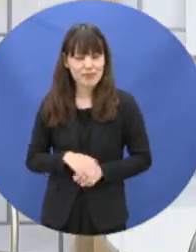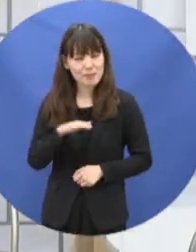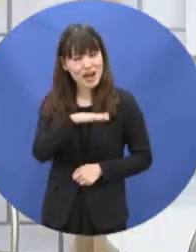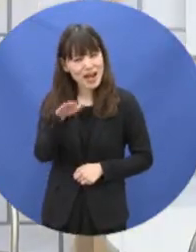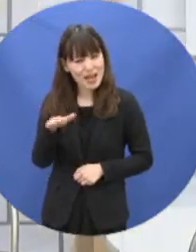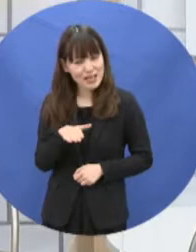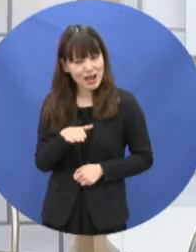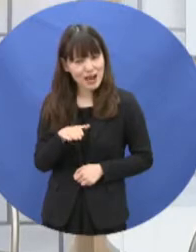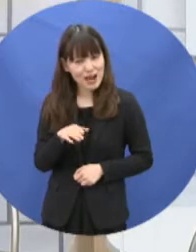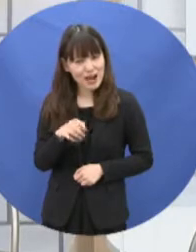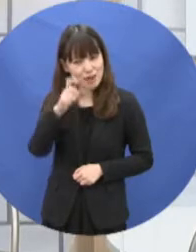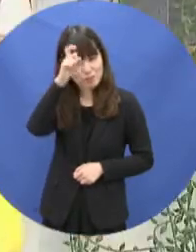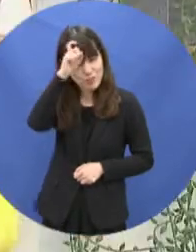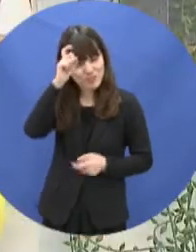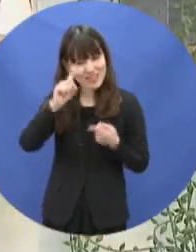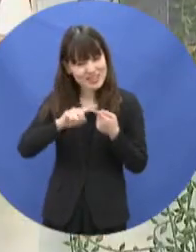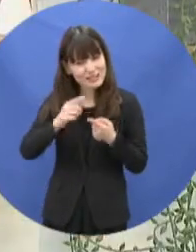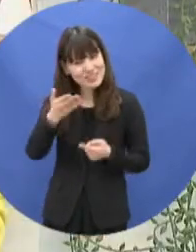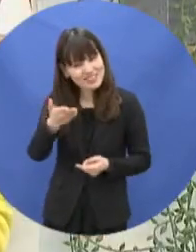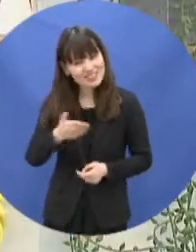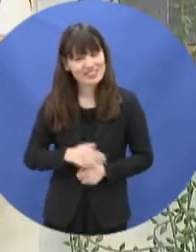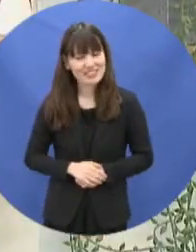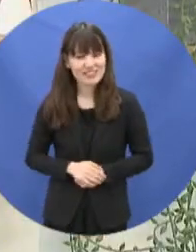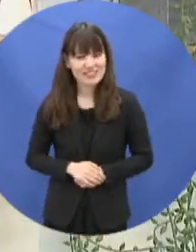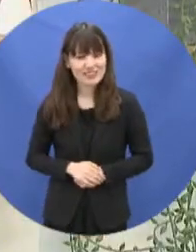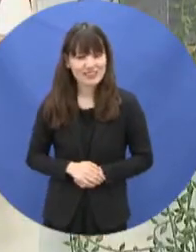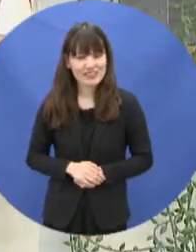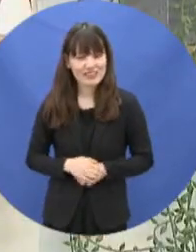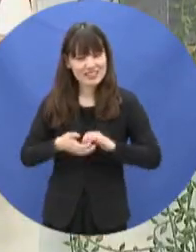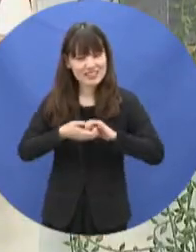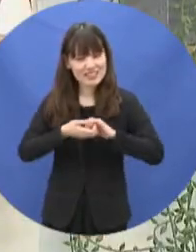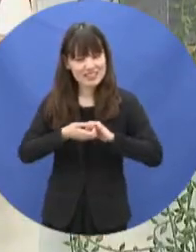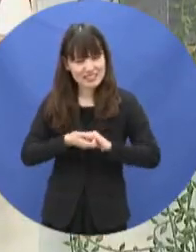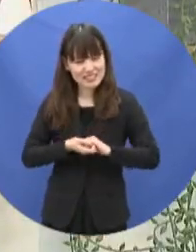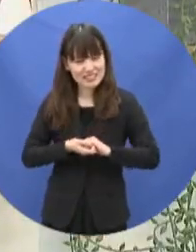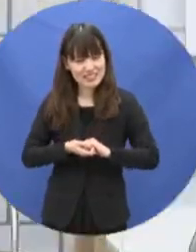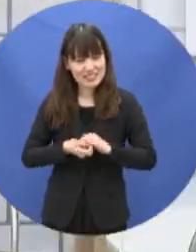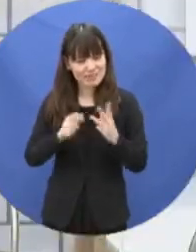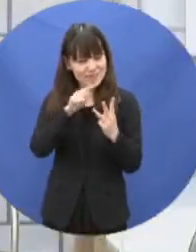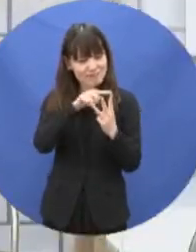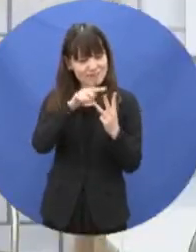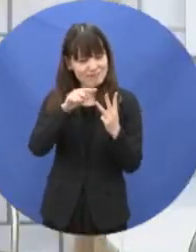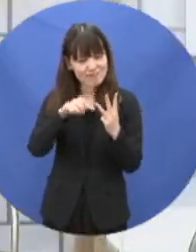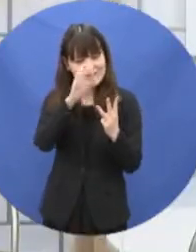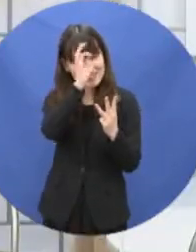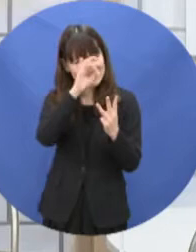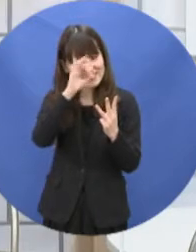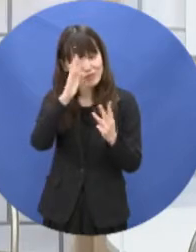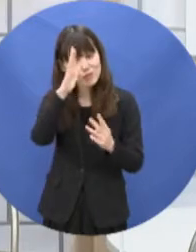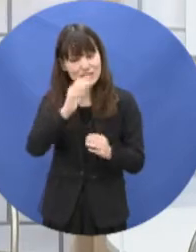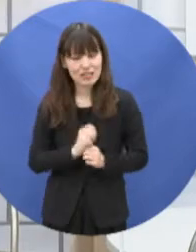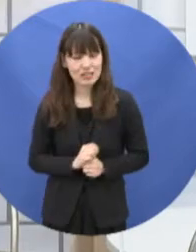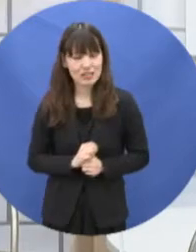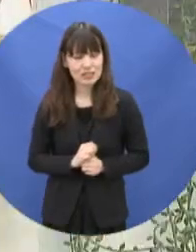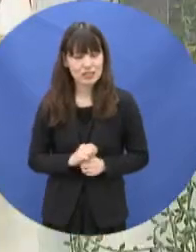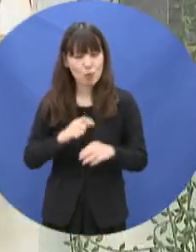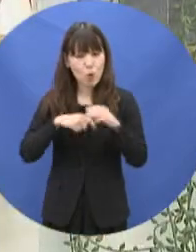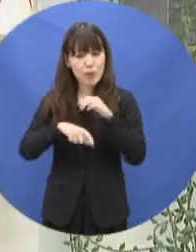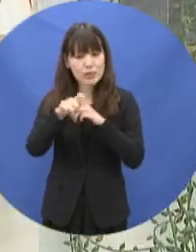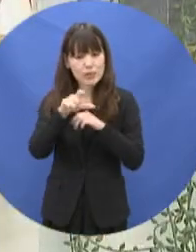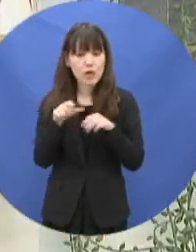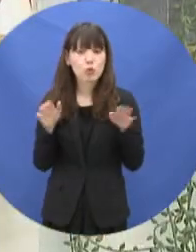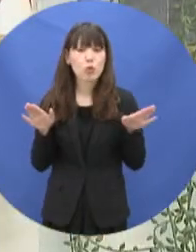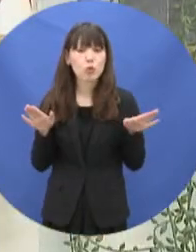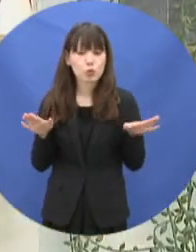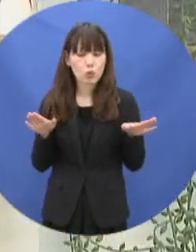皆さんはね、どうでしょう、分かったでしょうか、この問題 ね、 ぜひと皆さん3箇所巡ってくださいね、 はい、ただ太陽の塔な